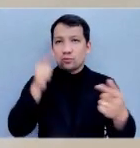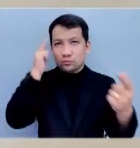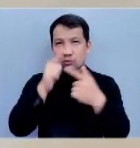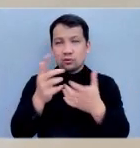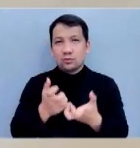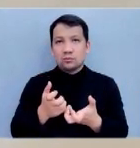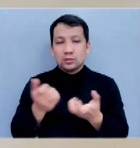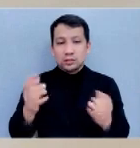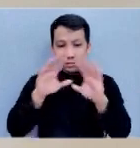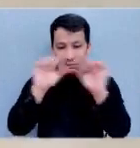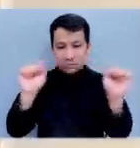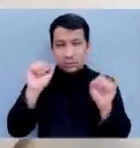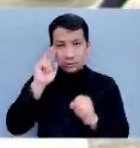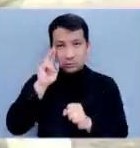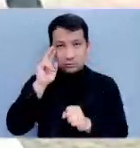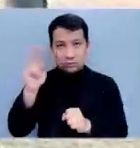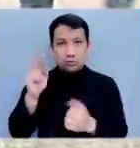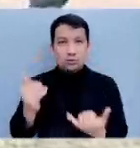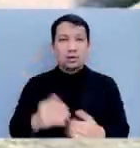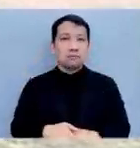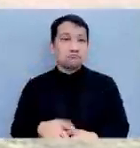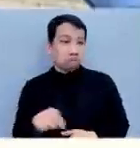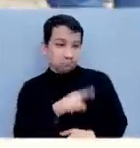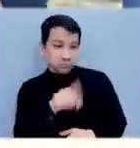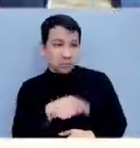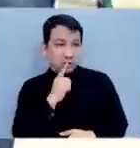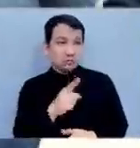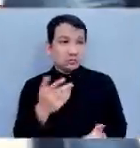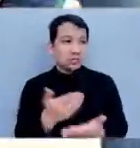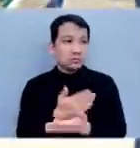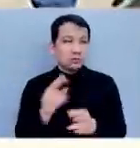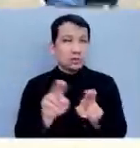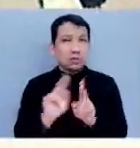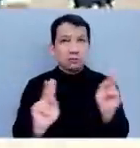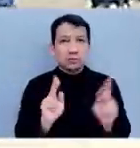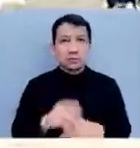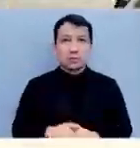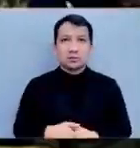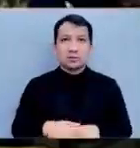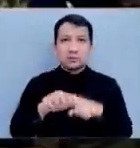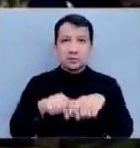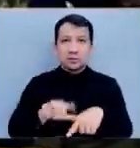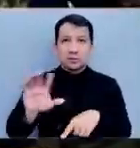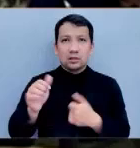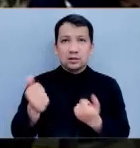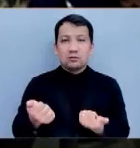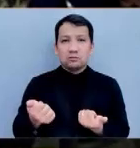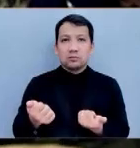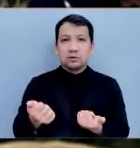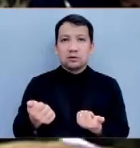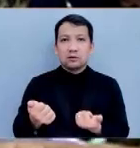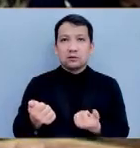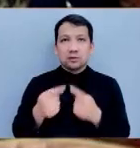ng kasalukuyang administrasyon. E ano naman kaya ang sabi ng mga ordinaryong Pinoy? Depende ho kasi kung paano ho